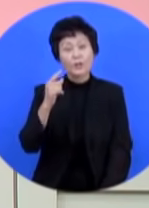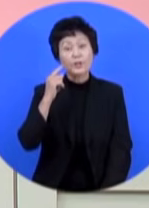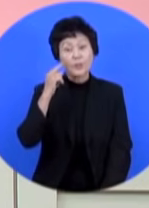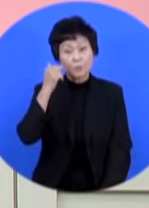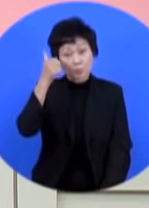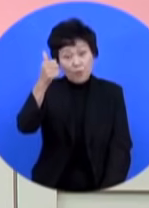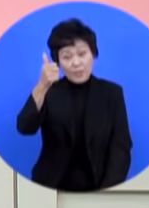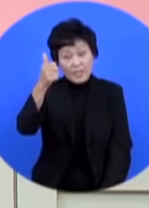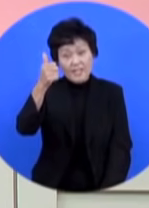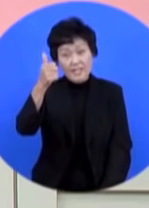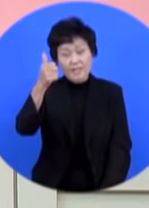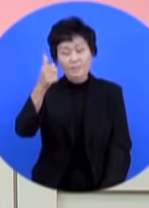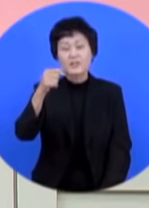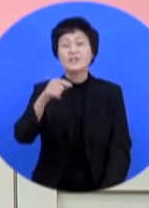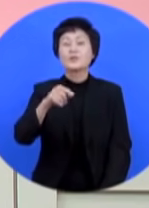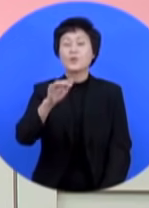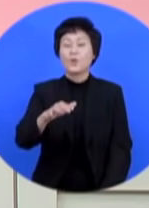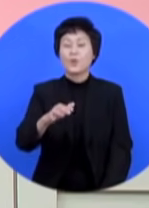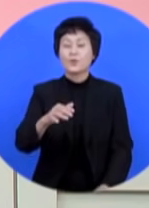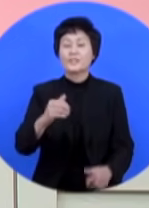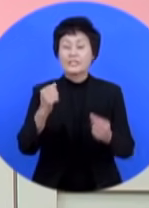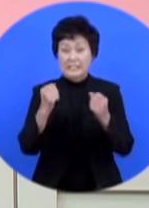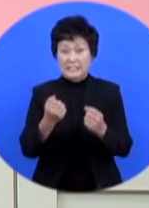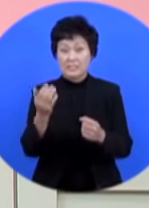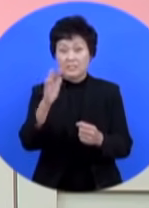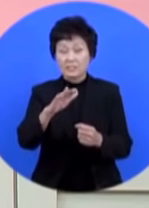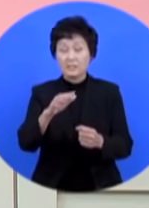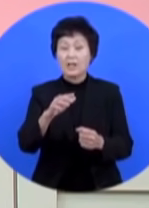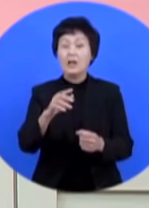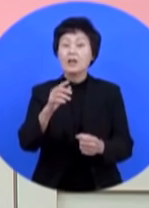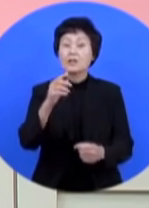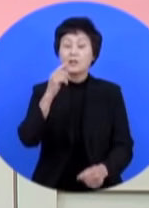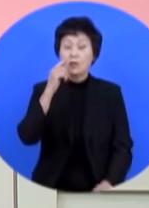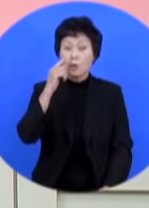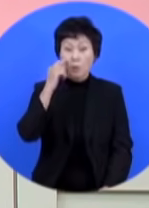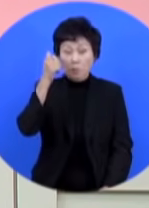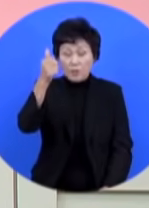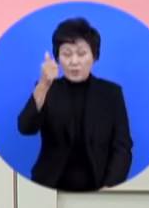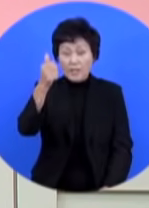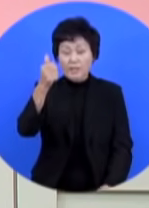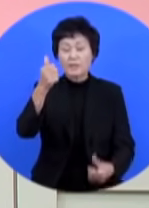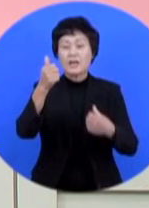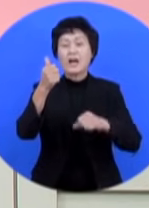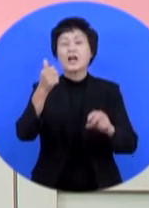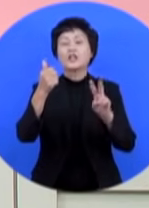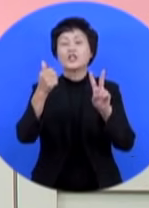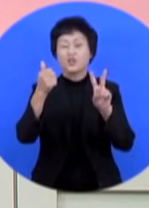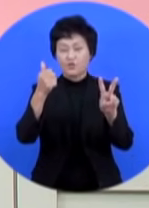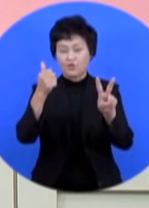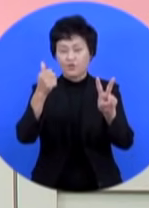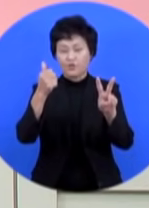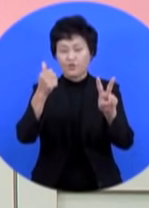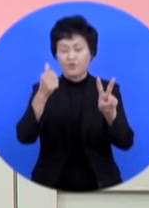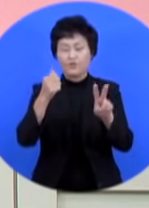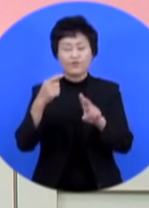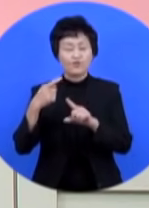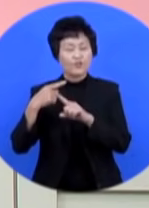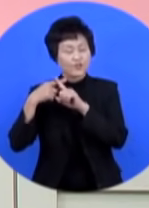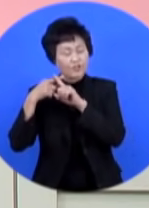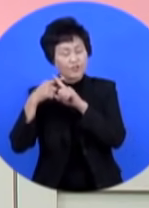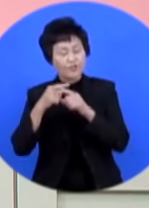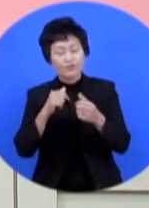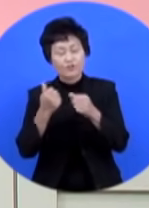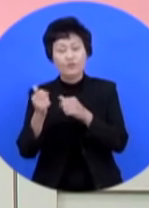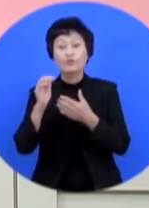되신 분인데 그 손양훈 목사님이 두 아드님의 순교 이후에 아홉 가지 감사 기도를 드린 것이 생각나서